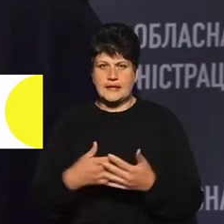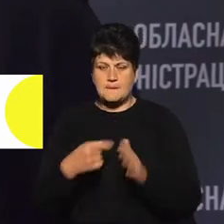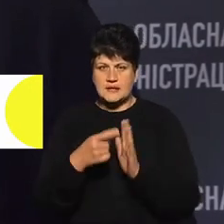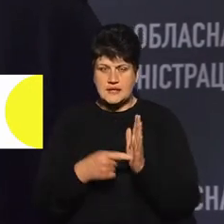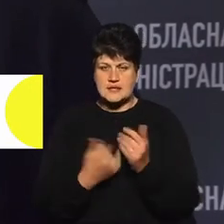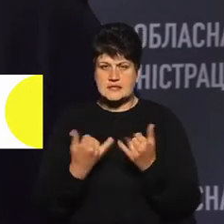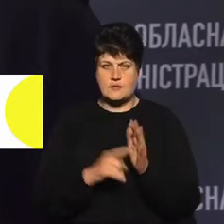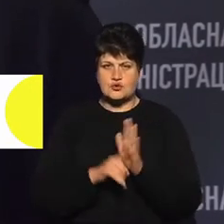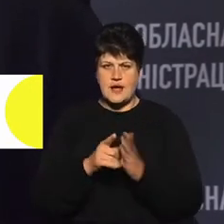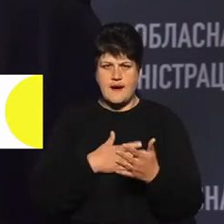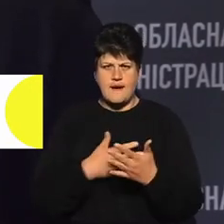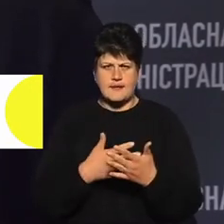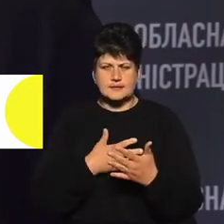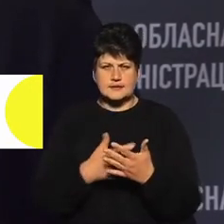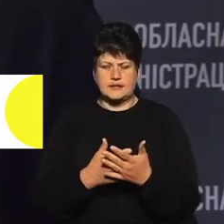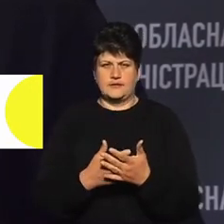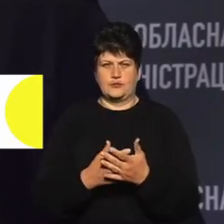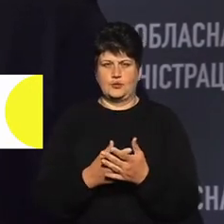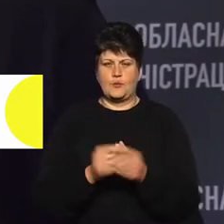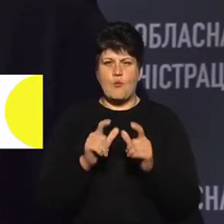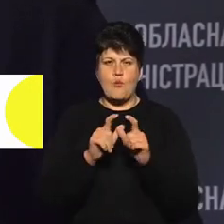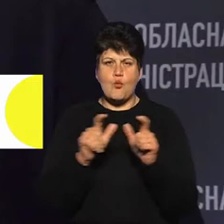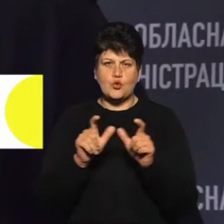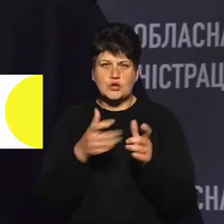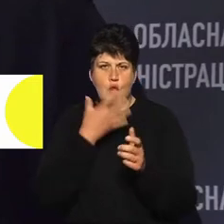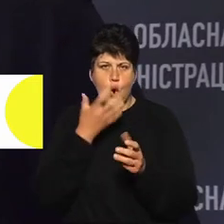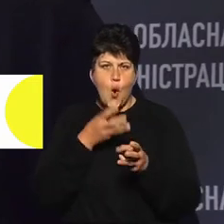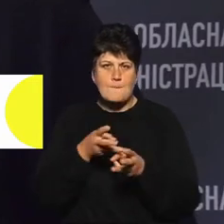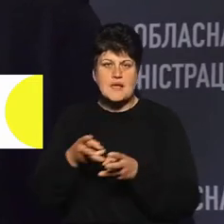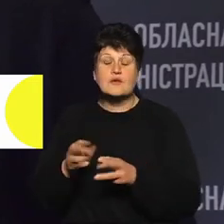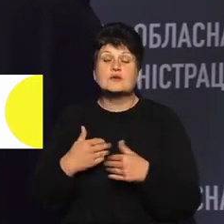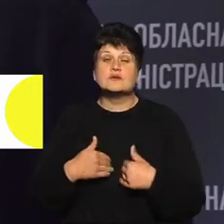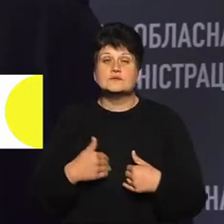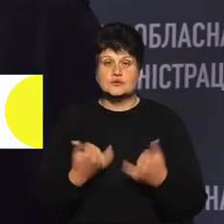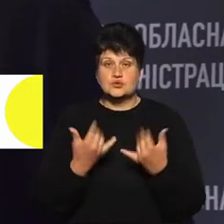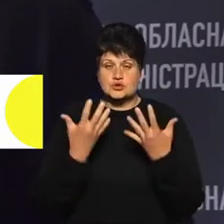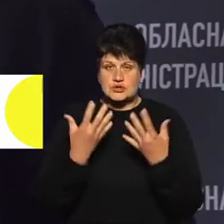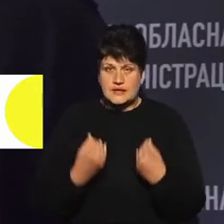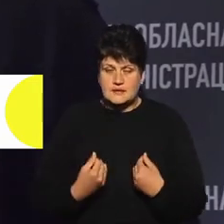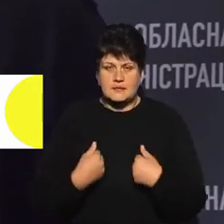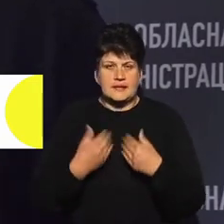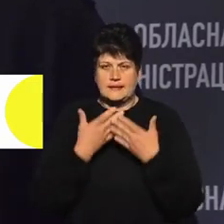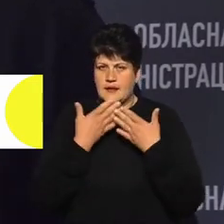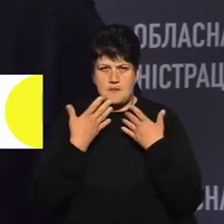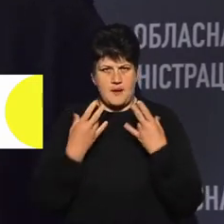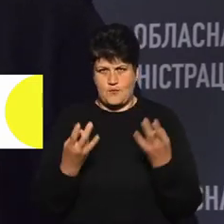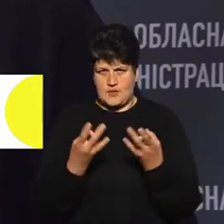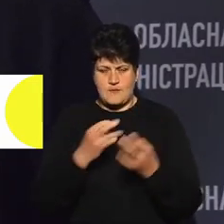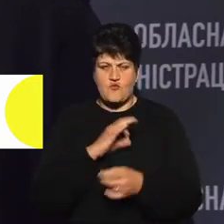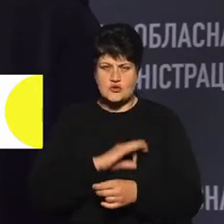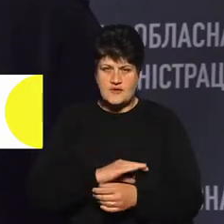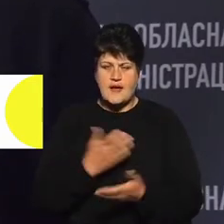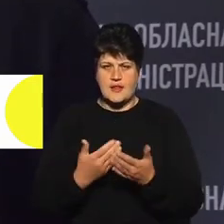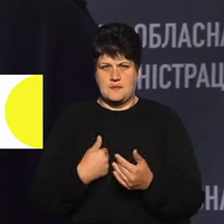починаємо активно розгортати по області пункти обігріву. Для чого? На сьогоднішній день ми ще не маємо потреби в їх користуванні, але ми повинні